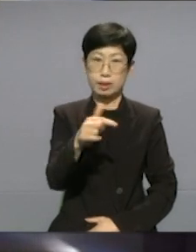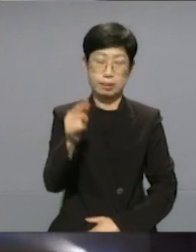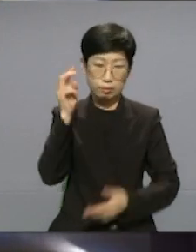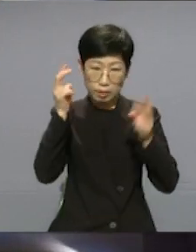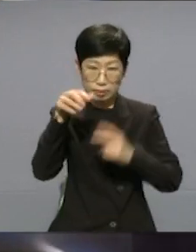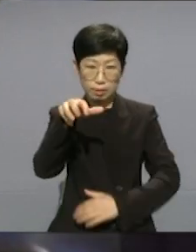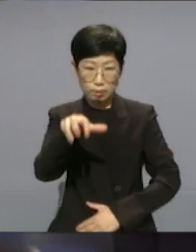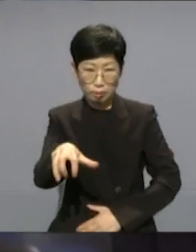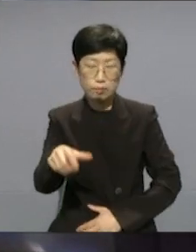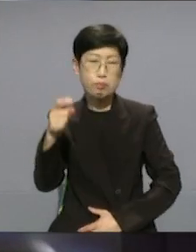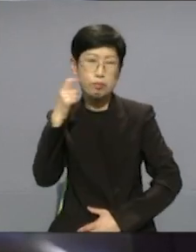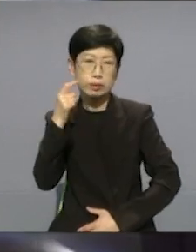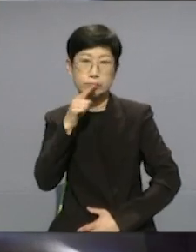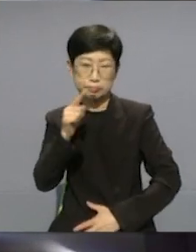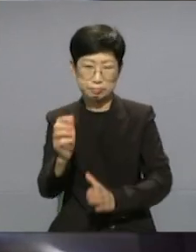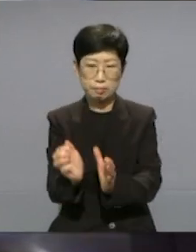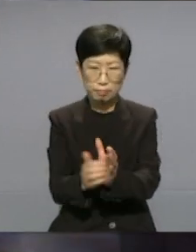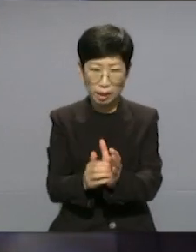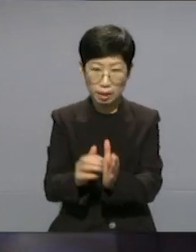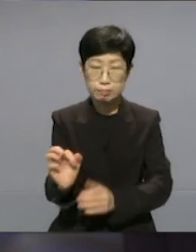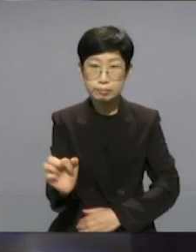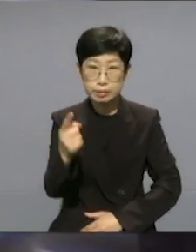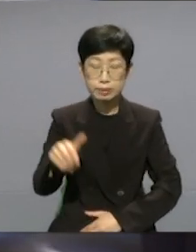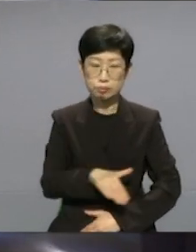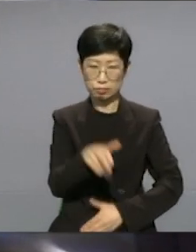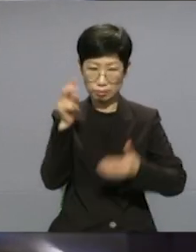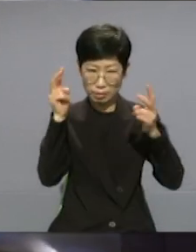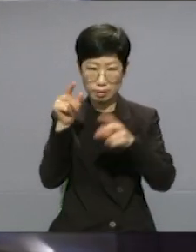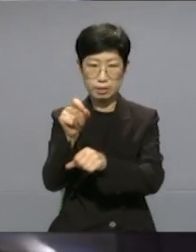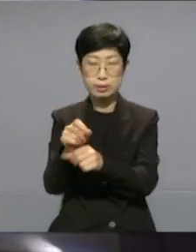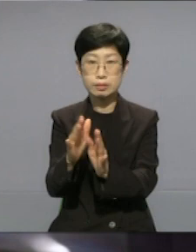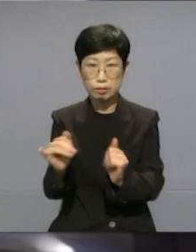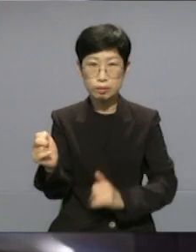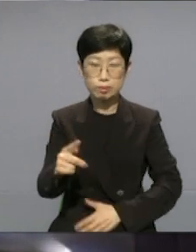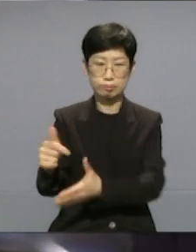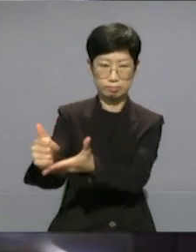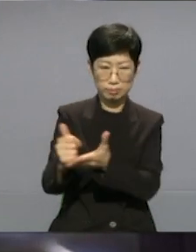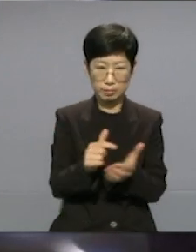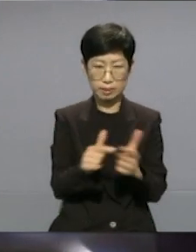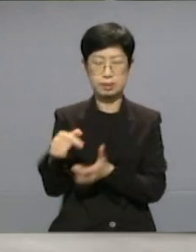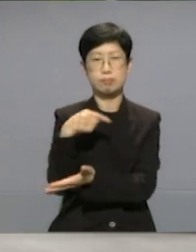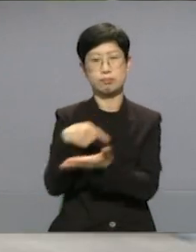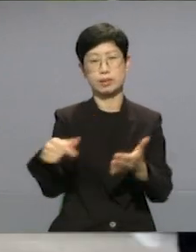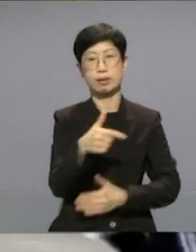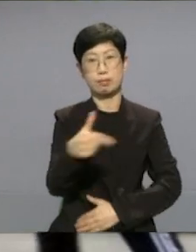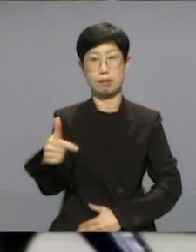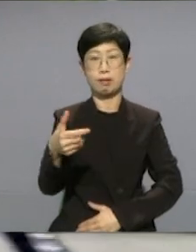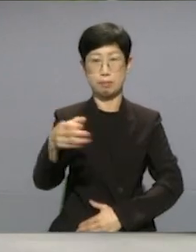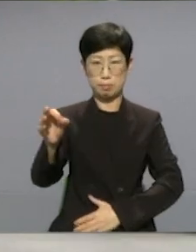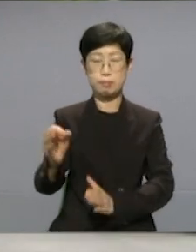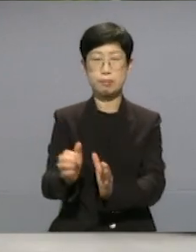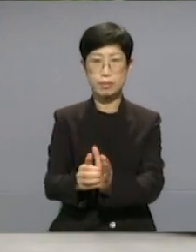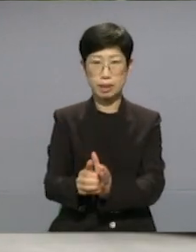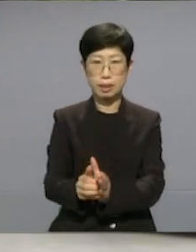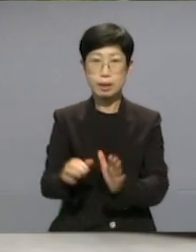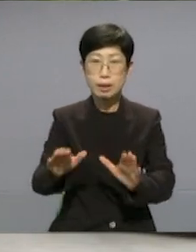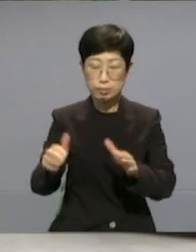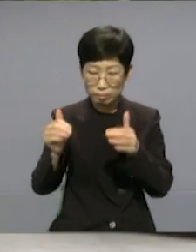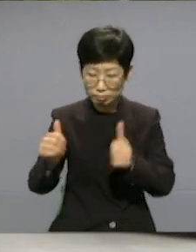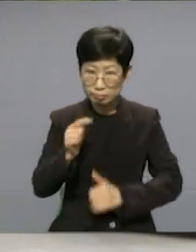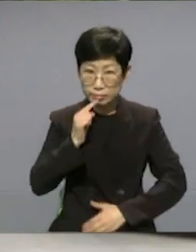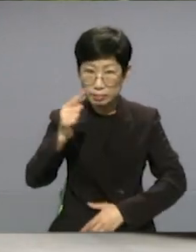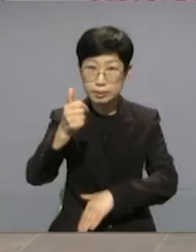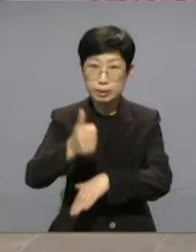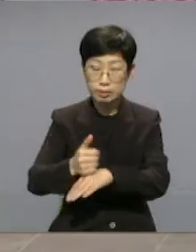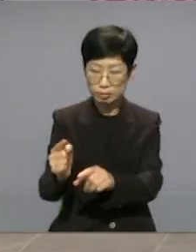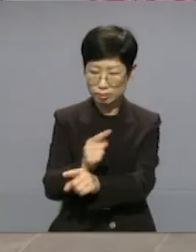that caused enormous damage to my company, our employees, and the customers that we serve. 특히 이번 소송은 미국 수정